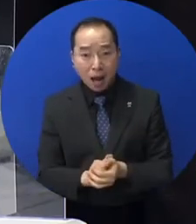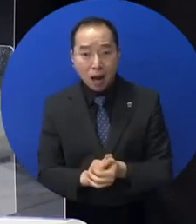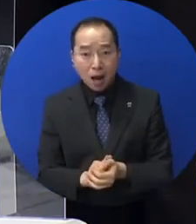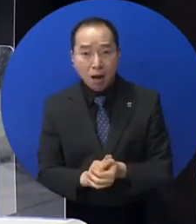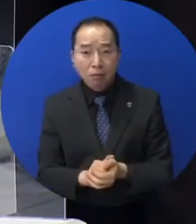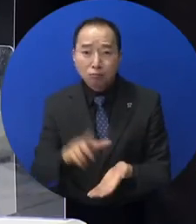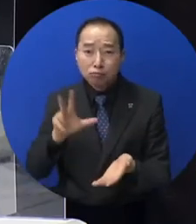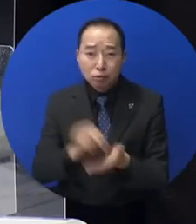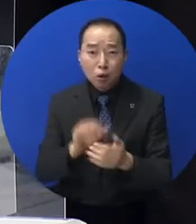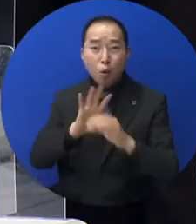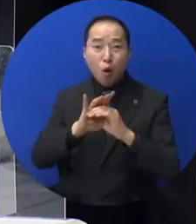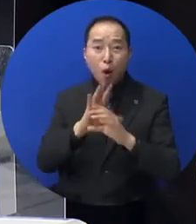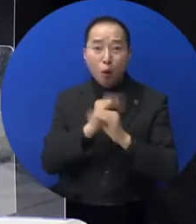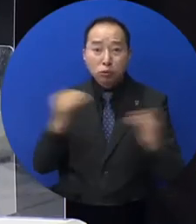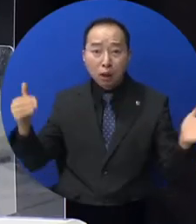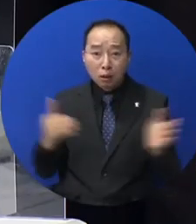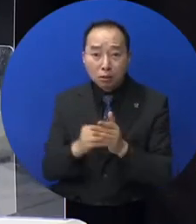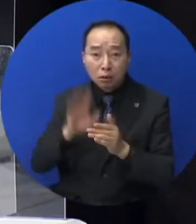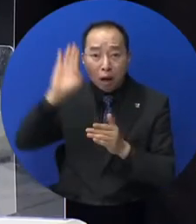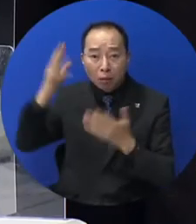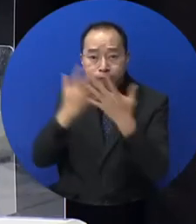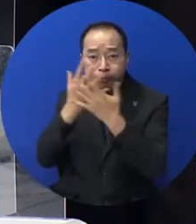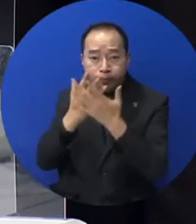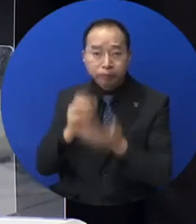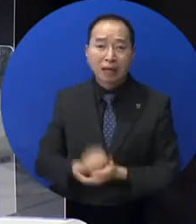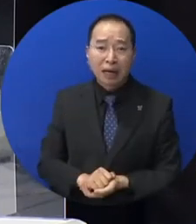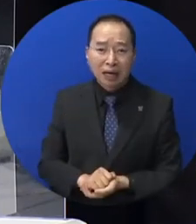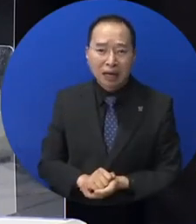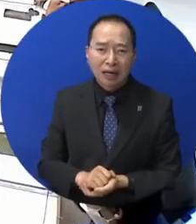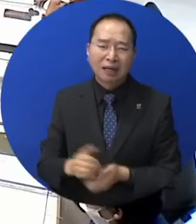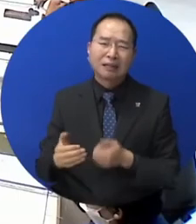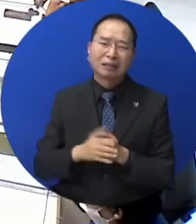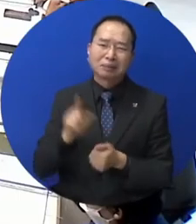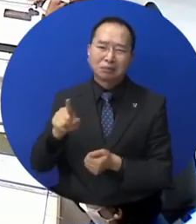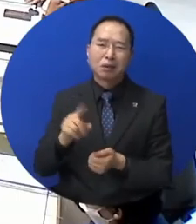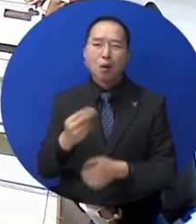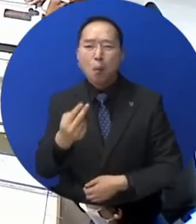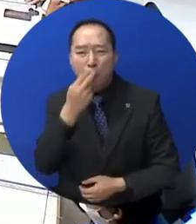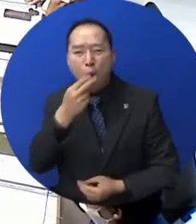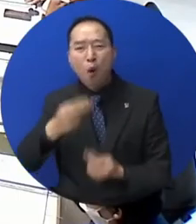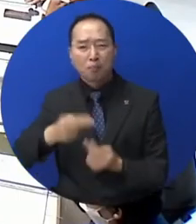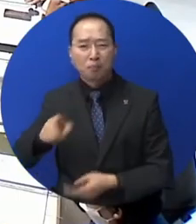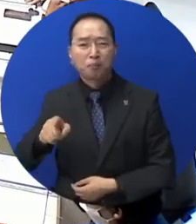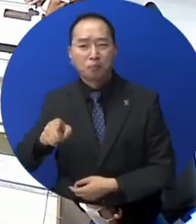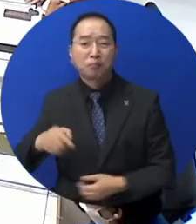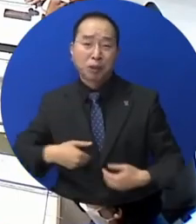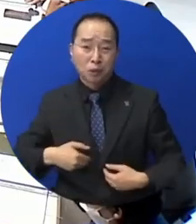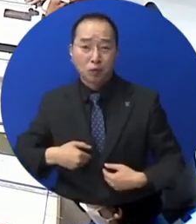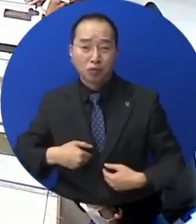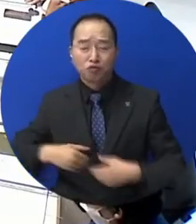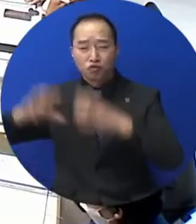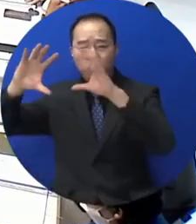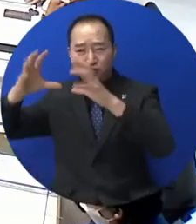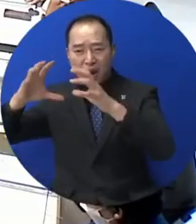점에서 저는 그동안 이 문제에 관련한 보험 제도가 너무 없었다. 그래서 저는 국가와